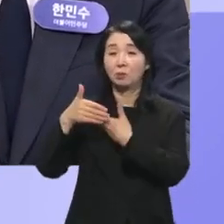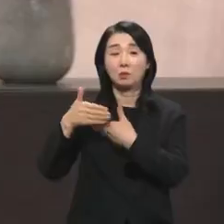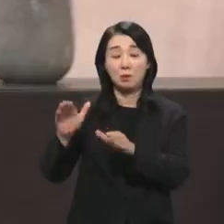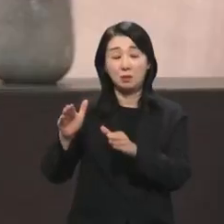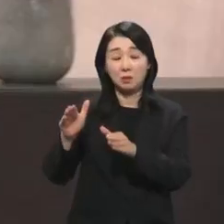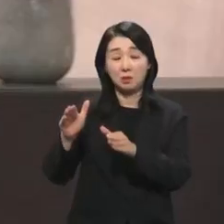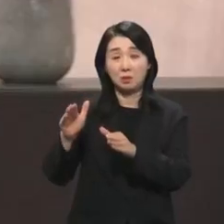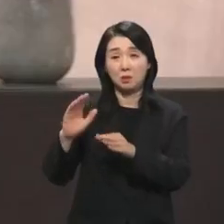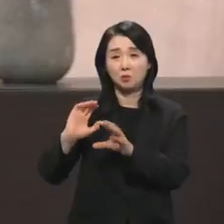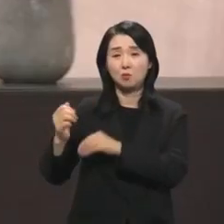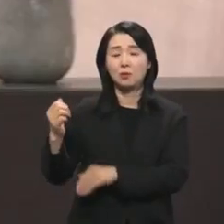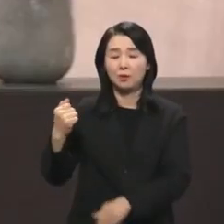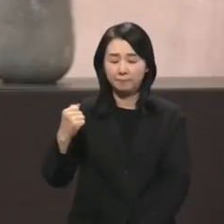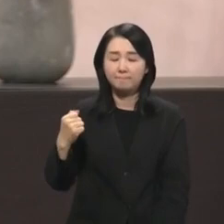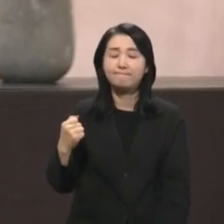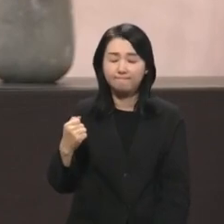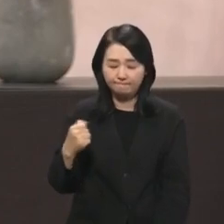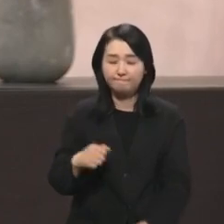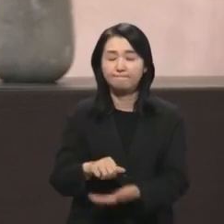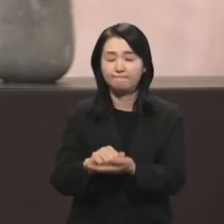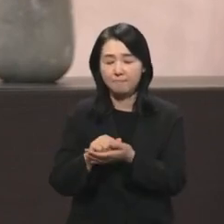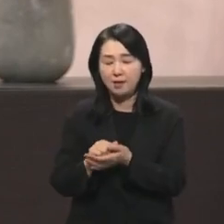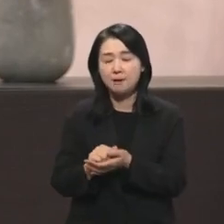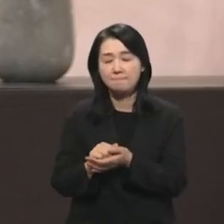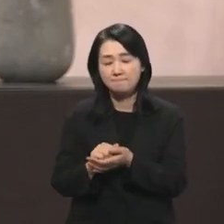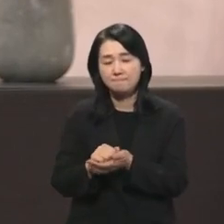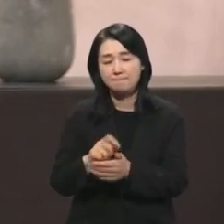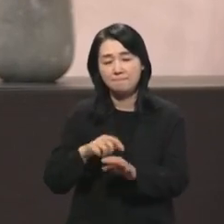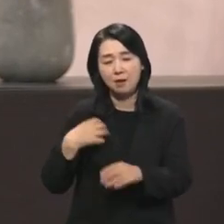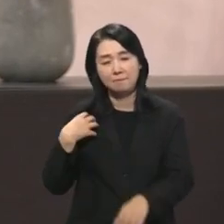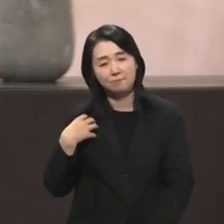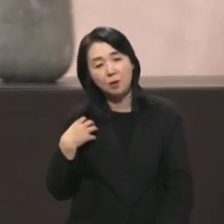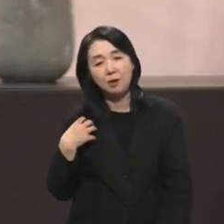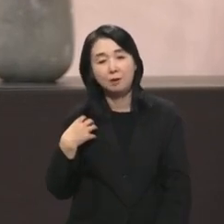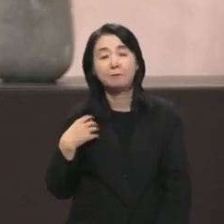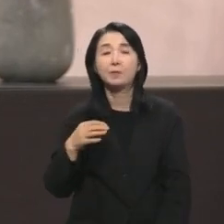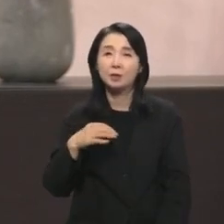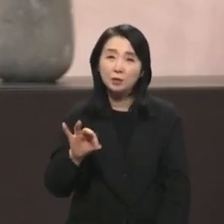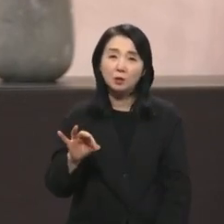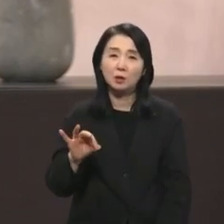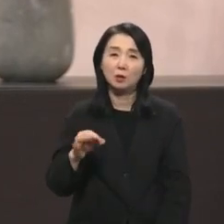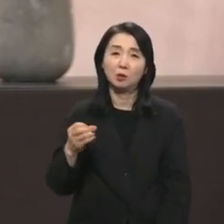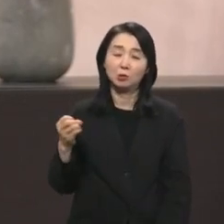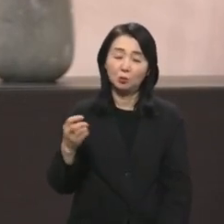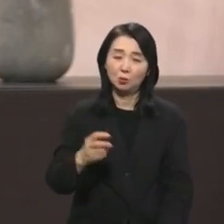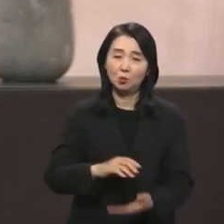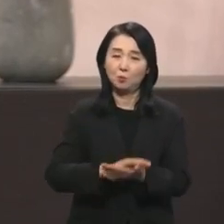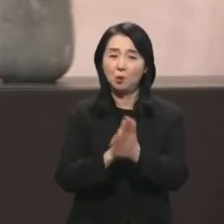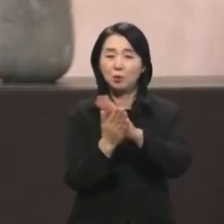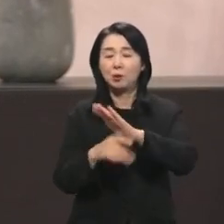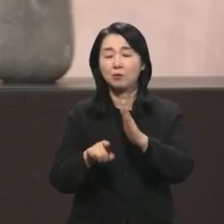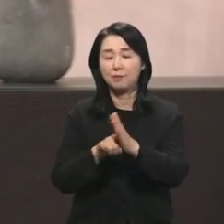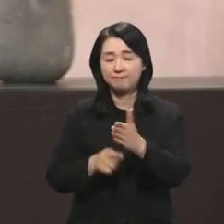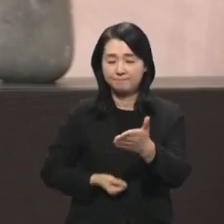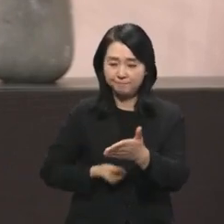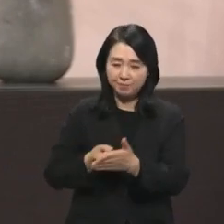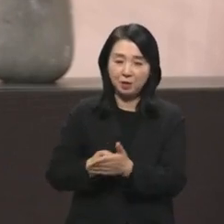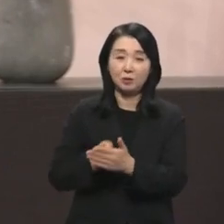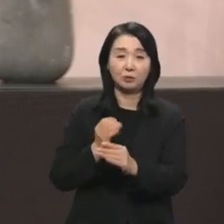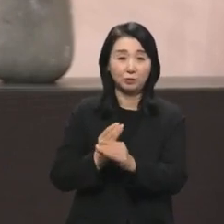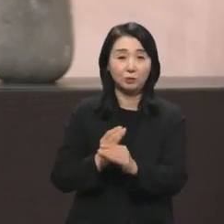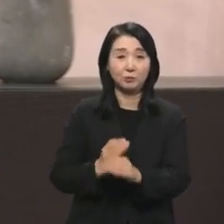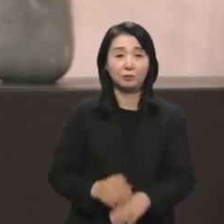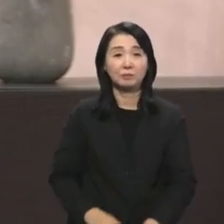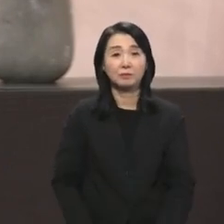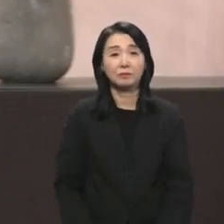여당도 무겁게 받아들이고 또그 결과를 통해서 변화하기 위한 노력들을 하기 위한 결심이 쓰고 해나가는 중이라고 생각합니다. 근데